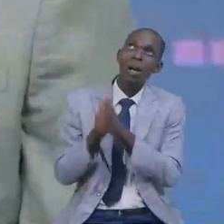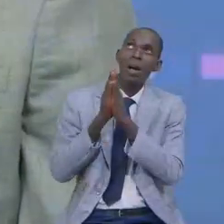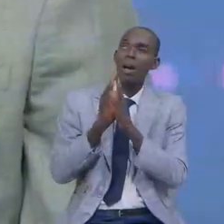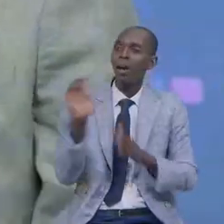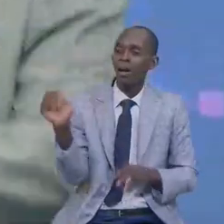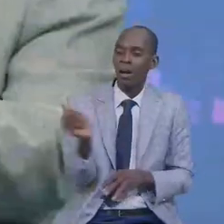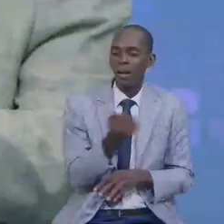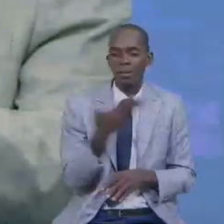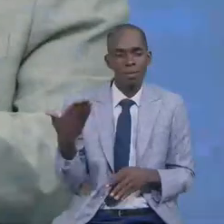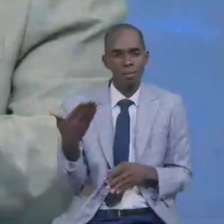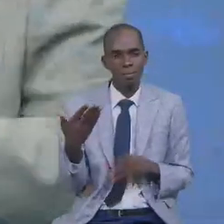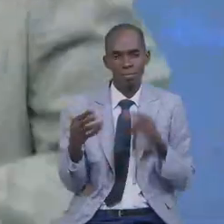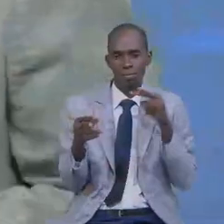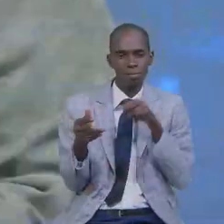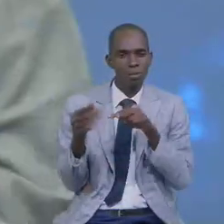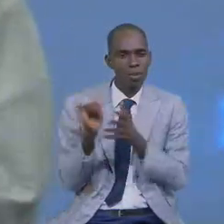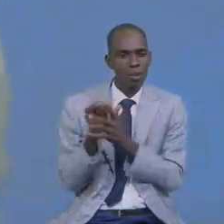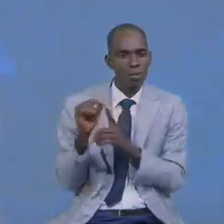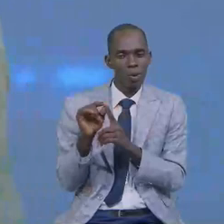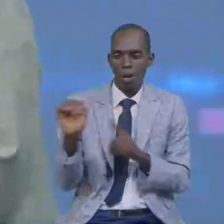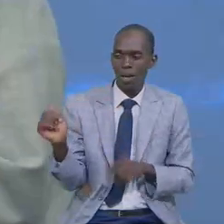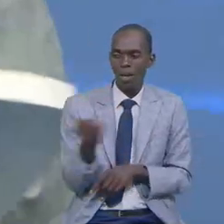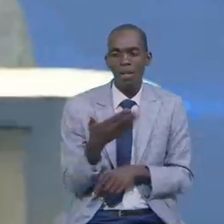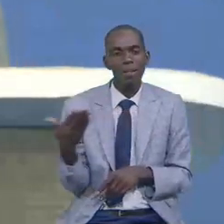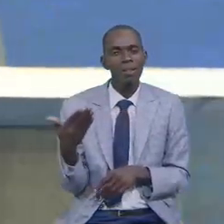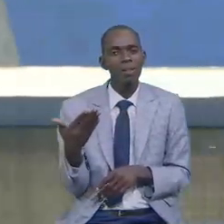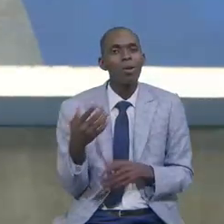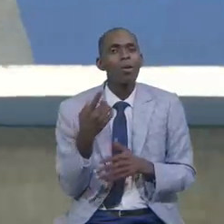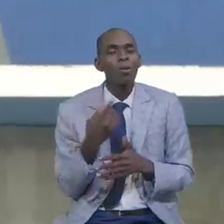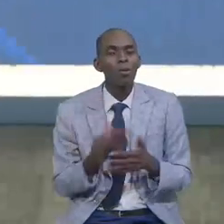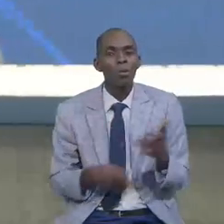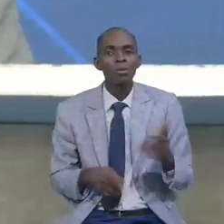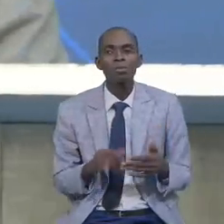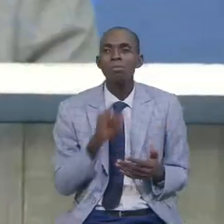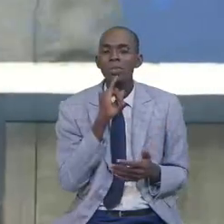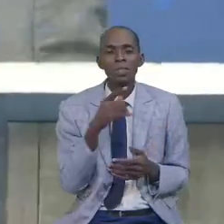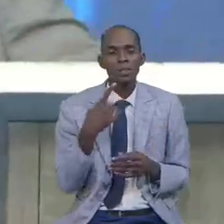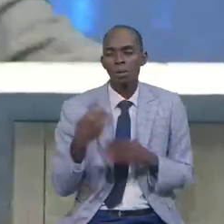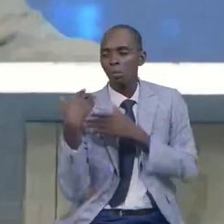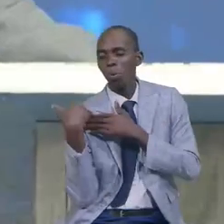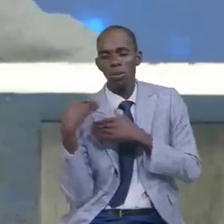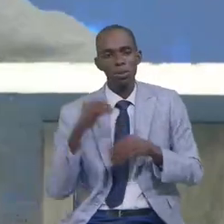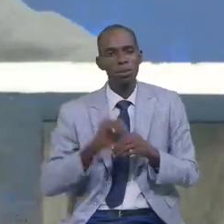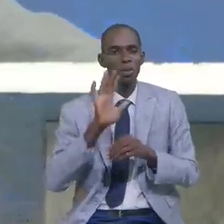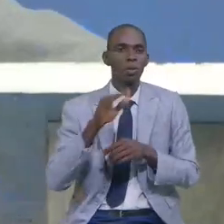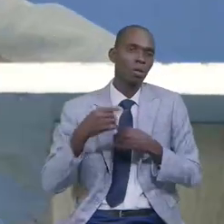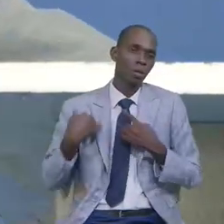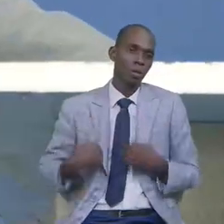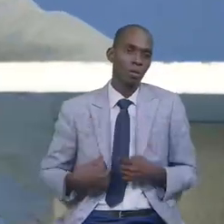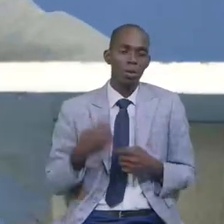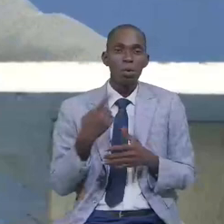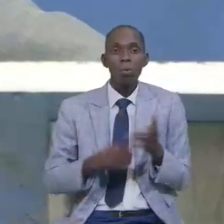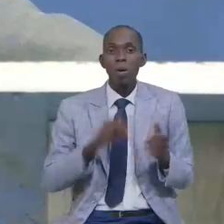cela, quelque chose. Quel est le fardeau de ton cœur? Quelle est la douleur que